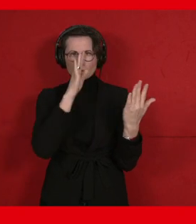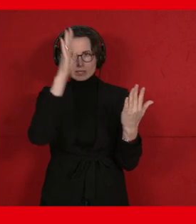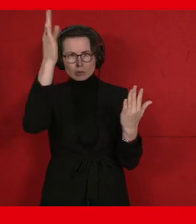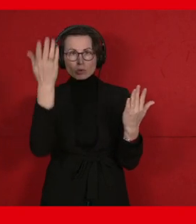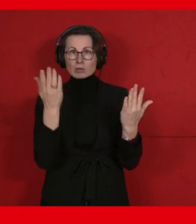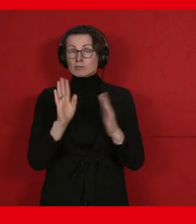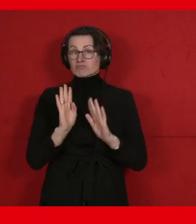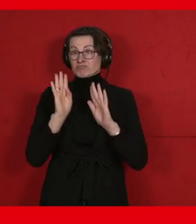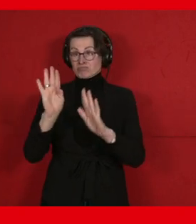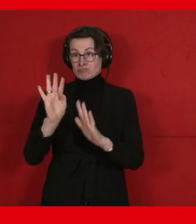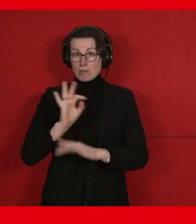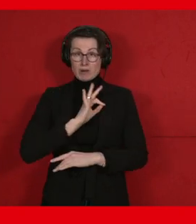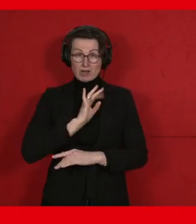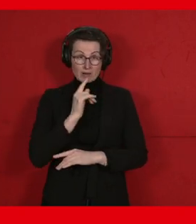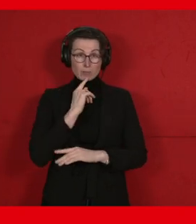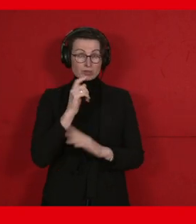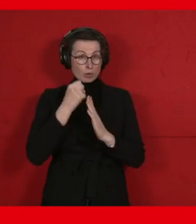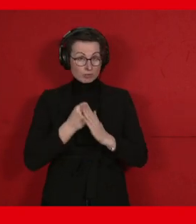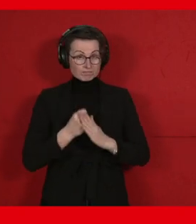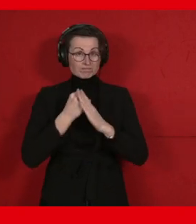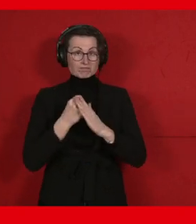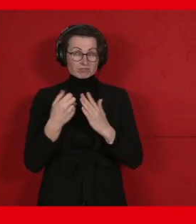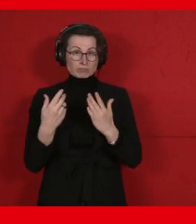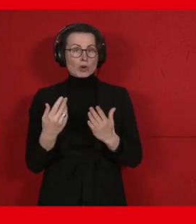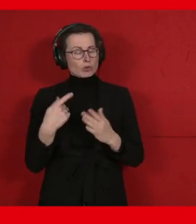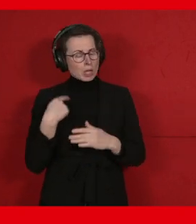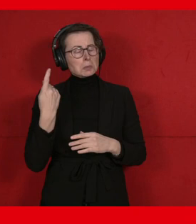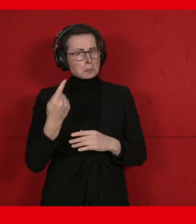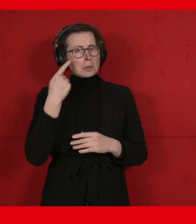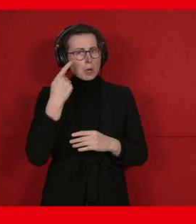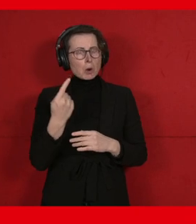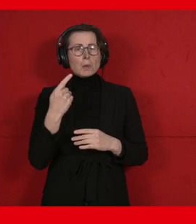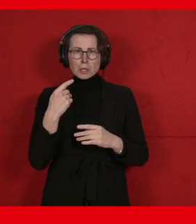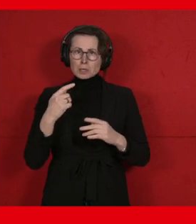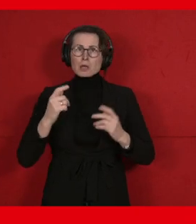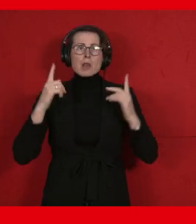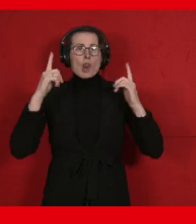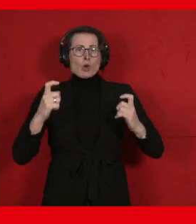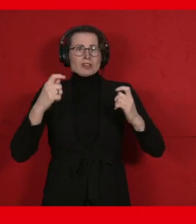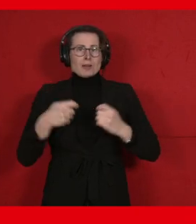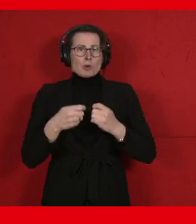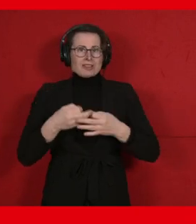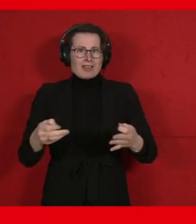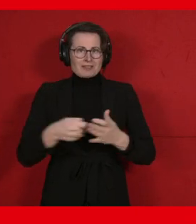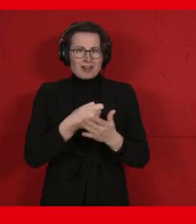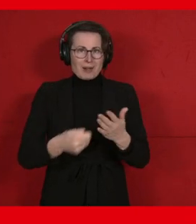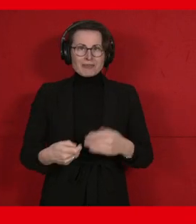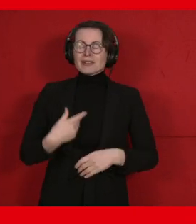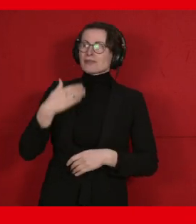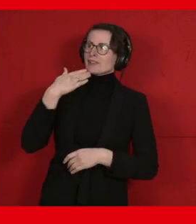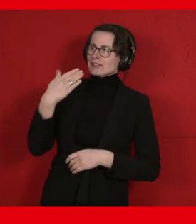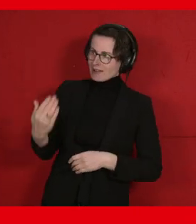eigene Partei muss das natürlich auch wollen. Und dann glaube ich, dass das Rennen jetzt gestartet ist. Vielen Dank,